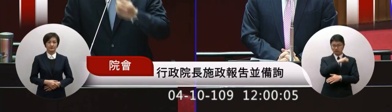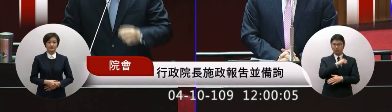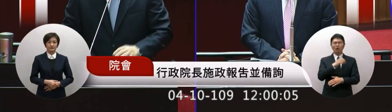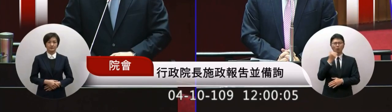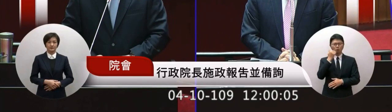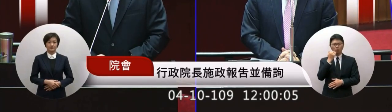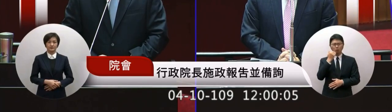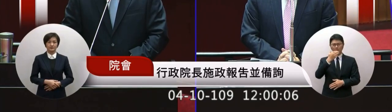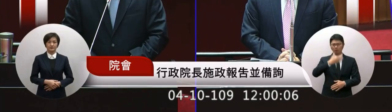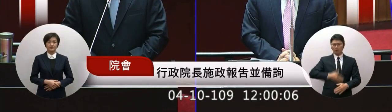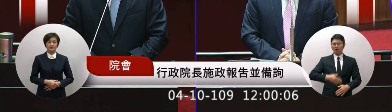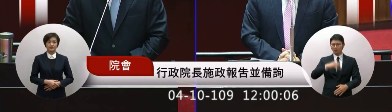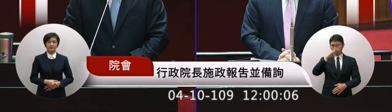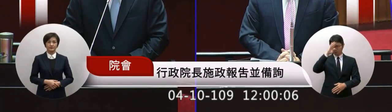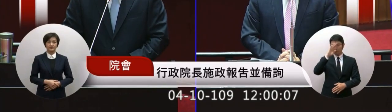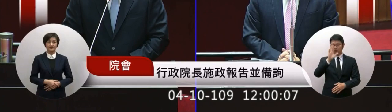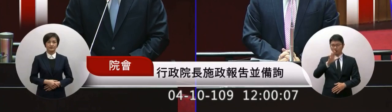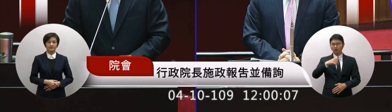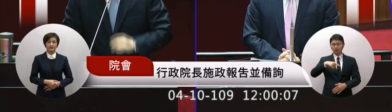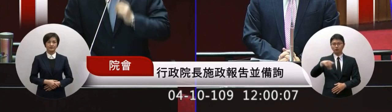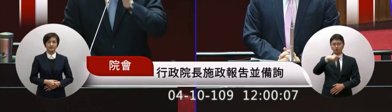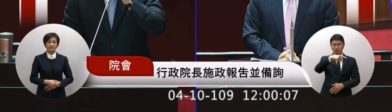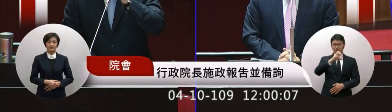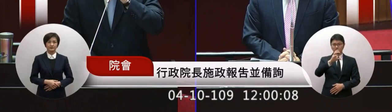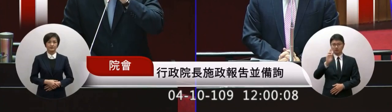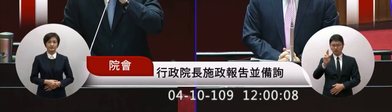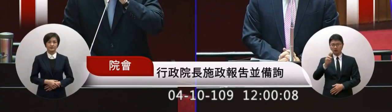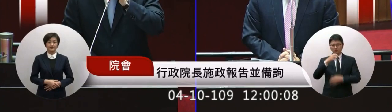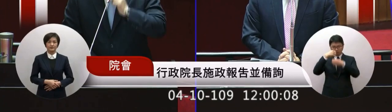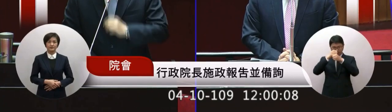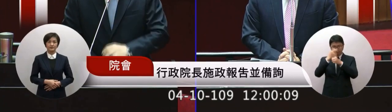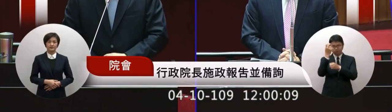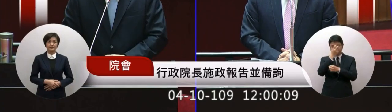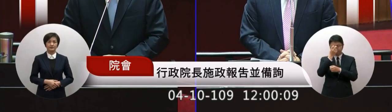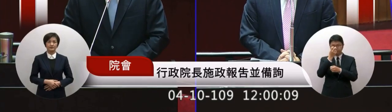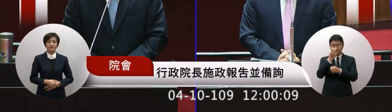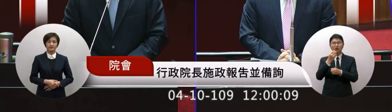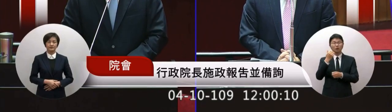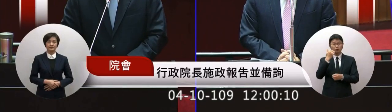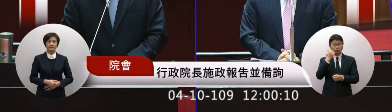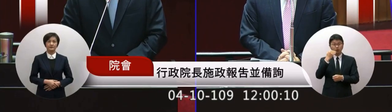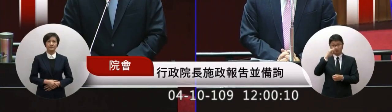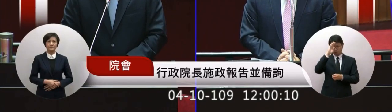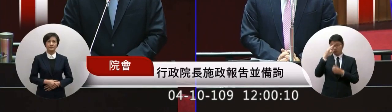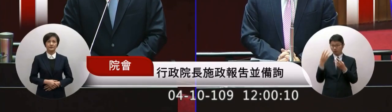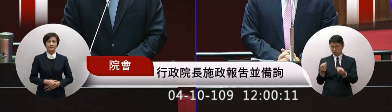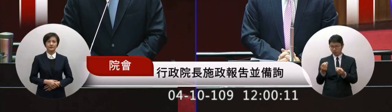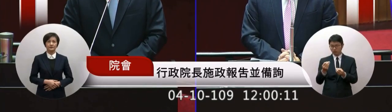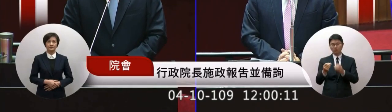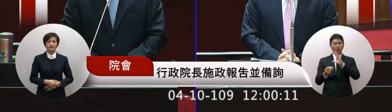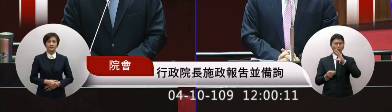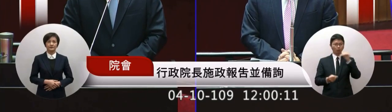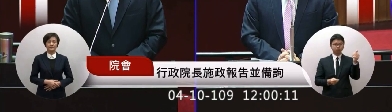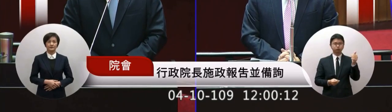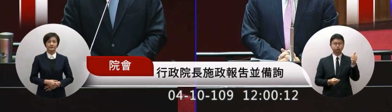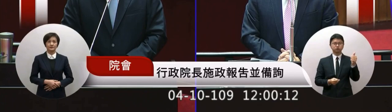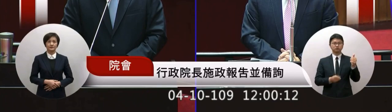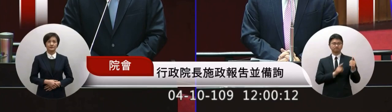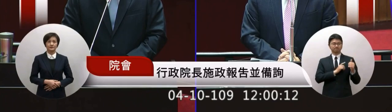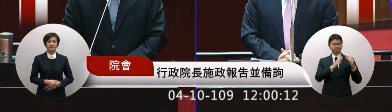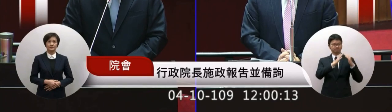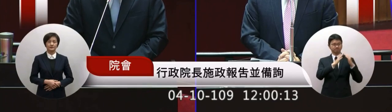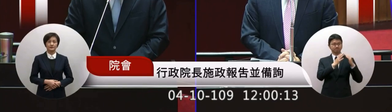状的，他去做 PCR 的检疫；没症状的，就是回家居